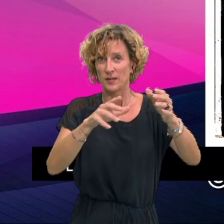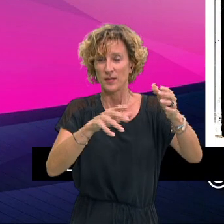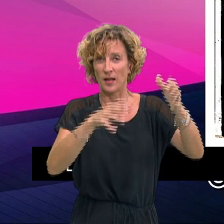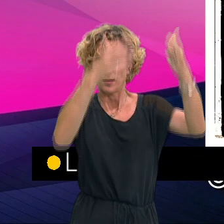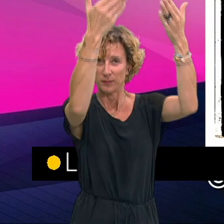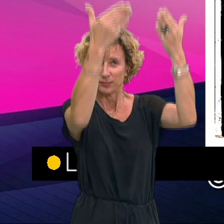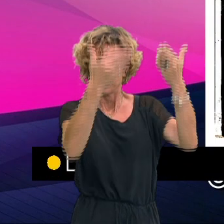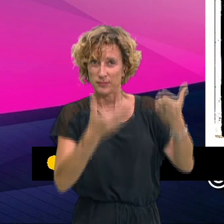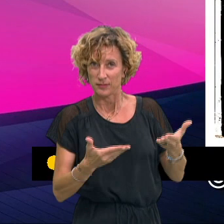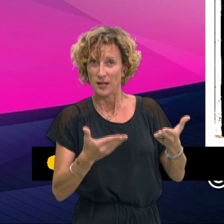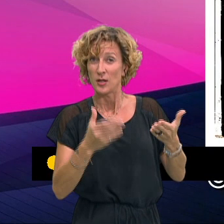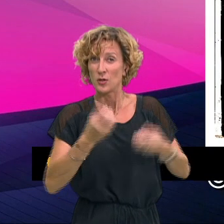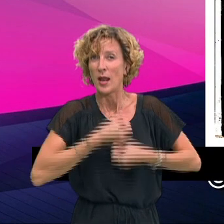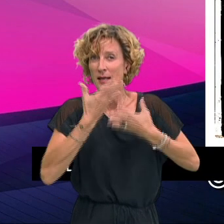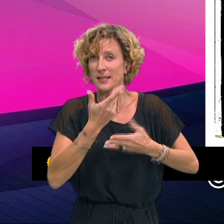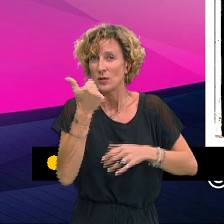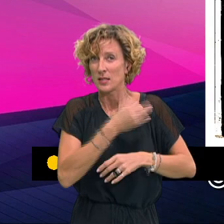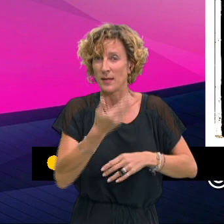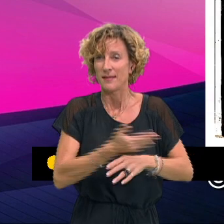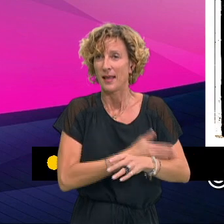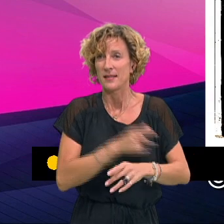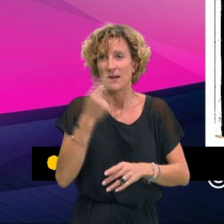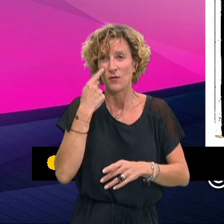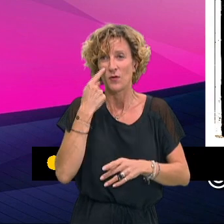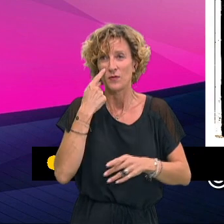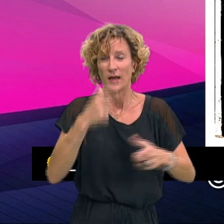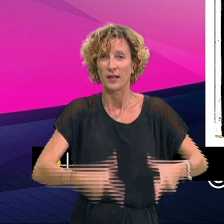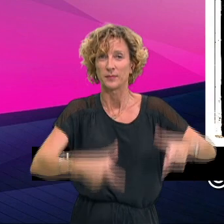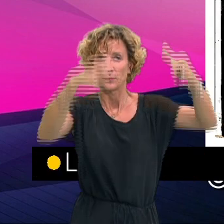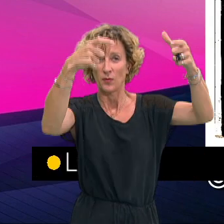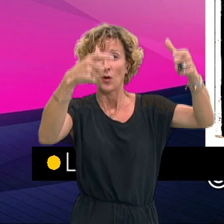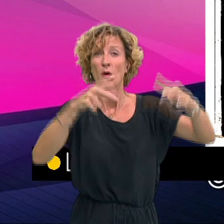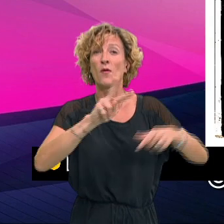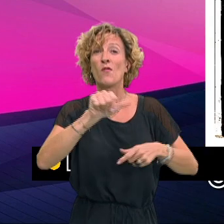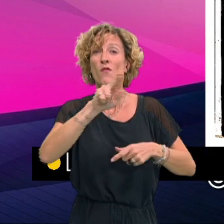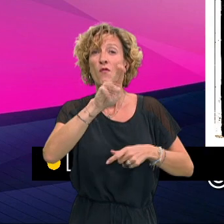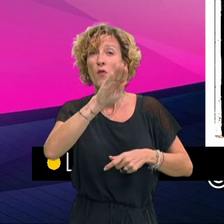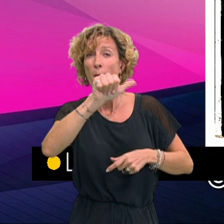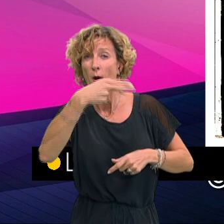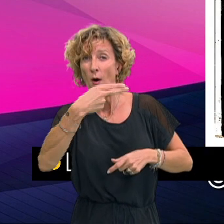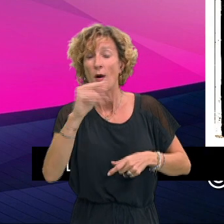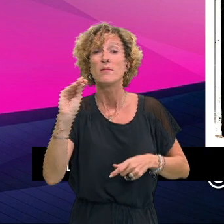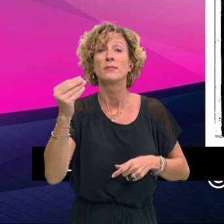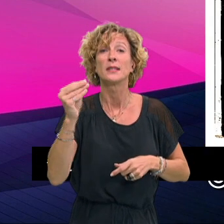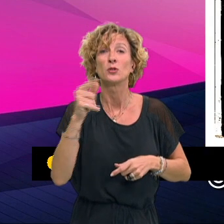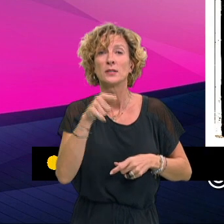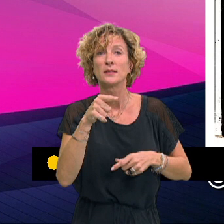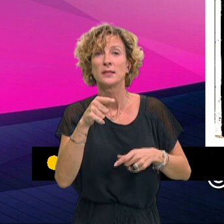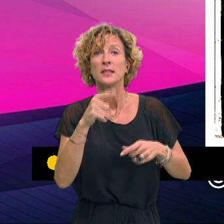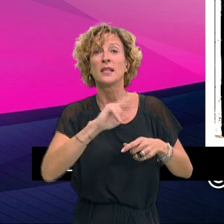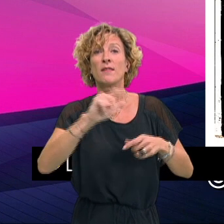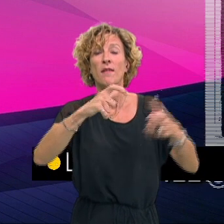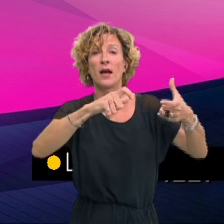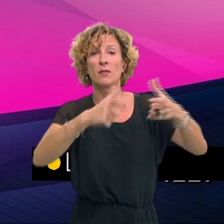semaine dernière, Situmat. C'est sur la gauche du mur. Vous découvrez l'œuvre finalisée sur cet immeuble du Vauban à Saint-Denis, appelé à